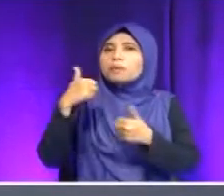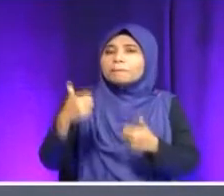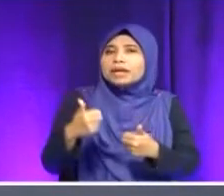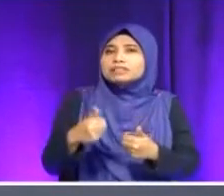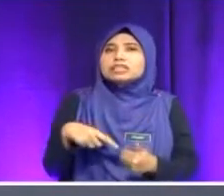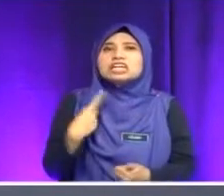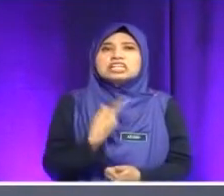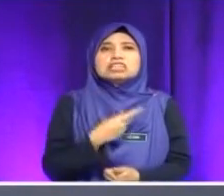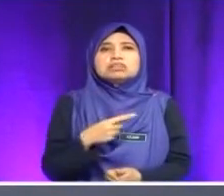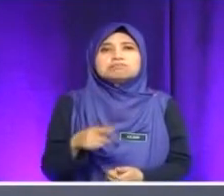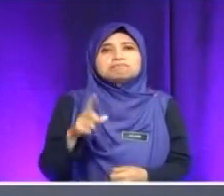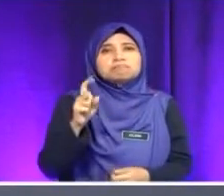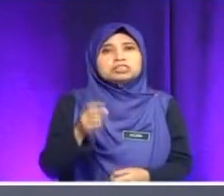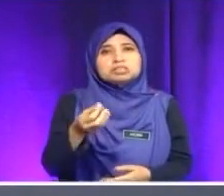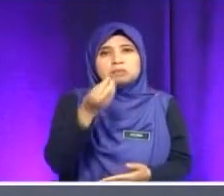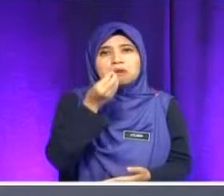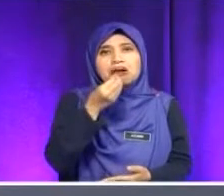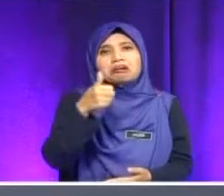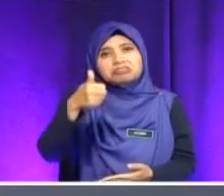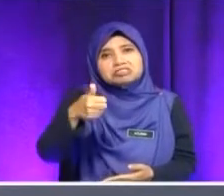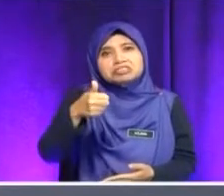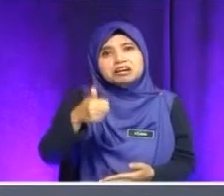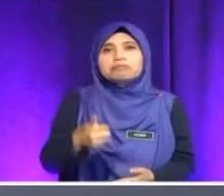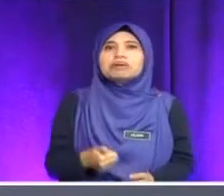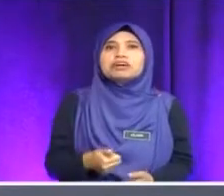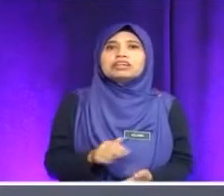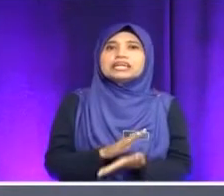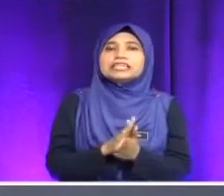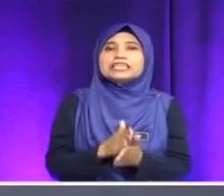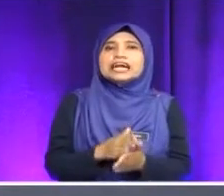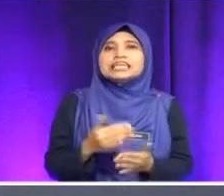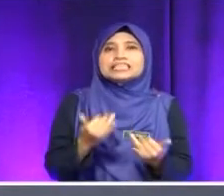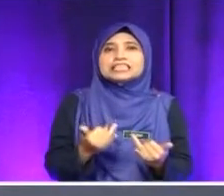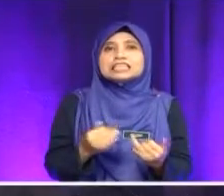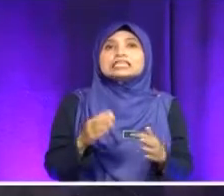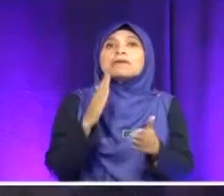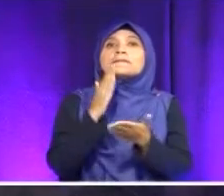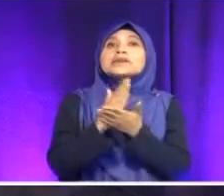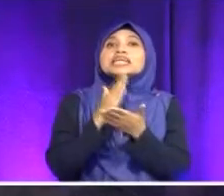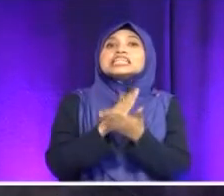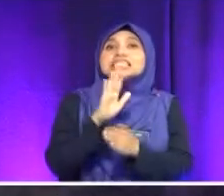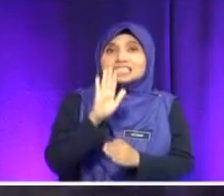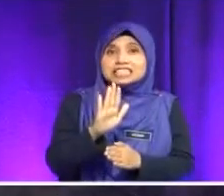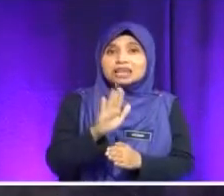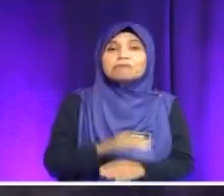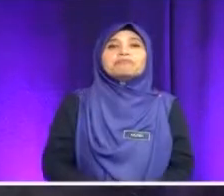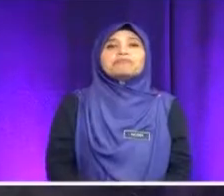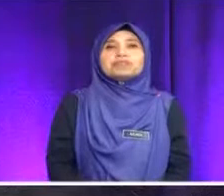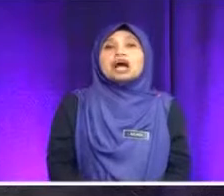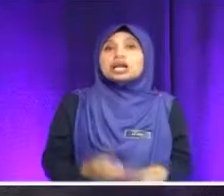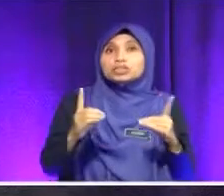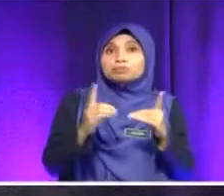semacam puisi Ini mesti masakan sedamai saya mau D sejatiku tapi terlihat ketiga bye bye